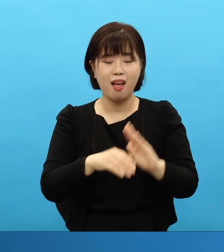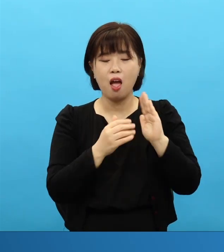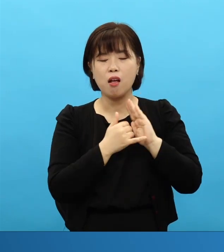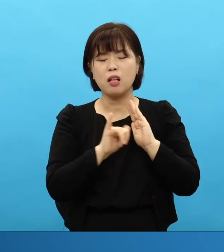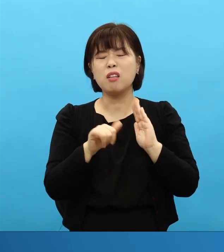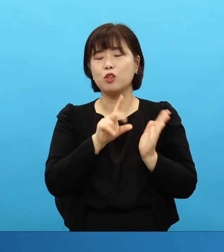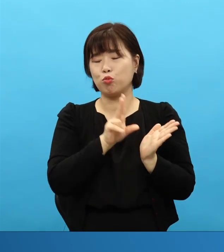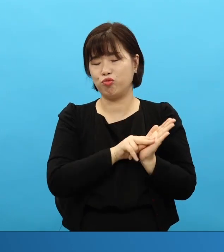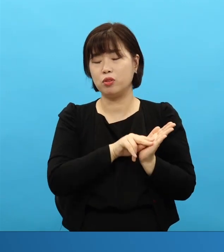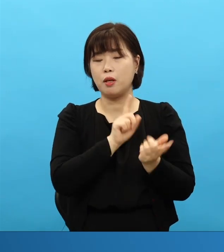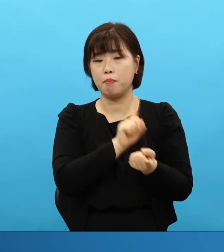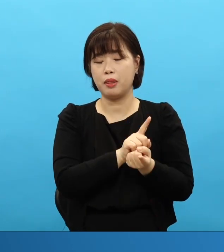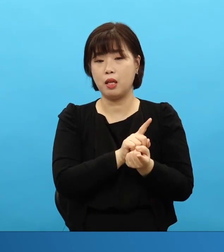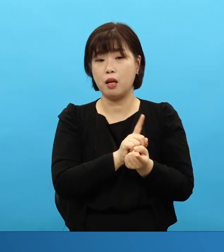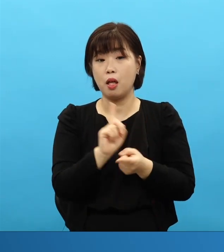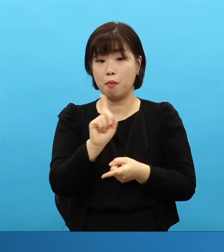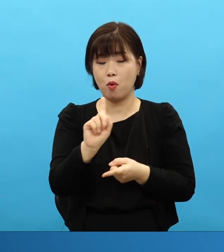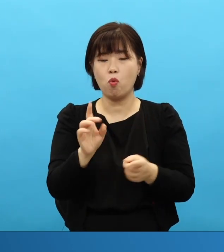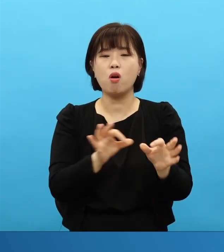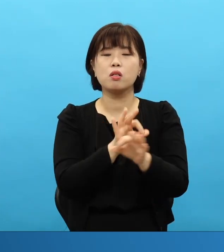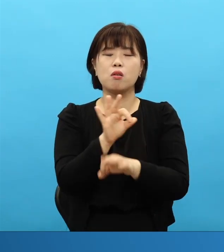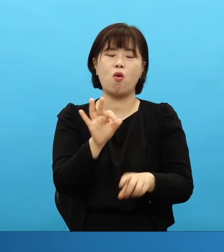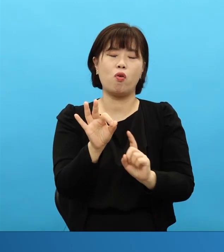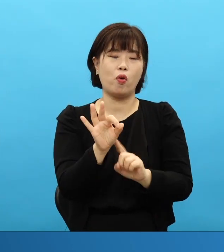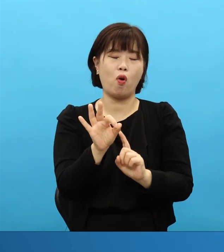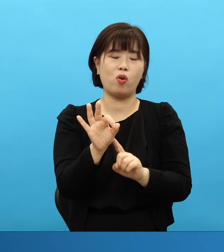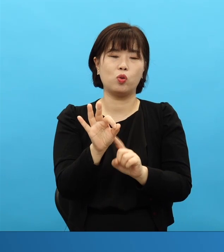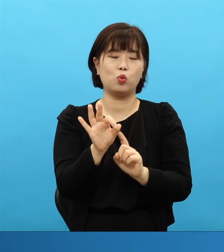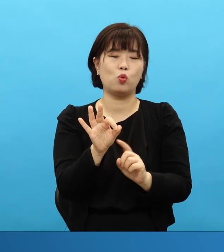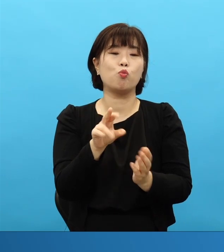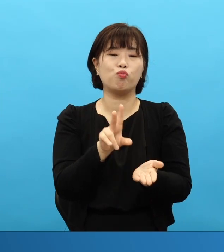어려움이 왔는데 경제적인 문제가 와서